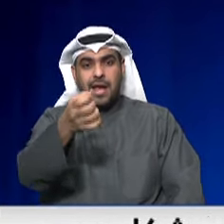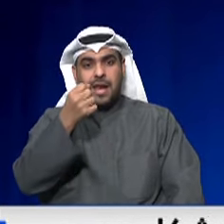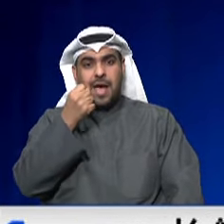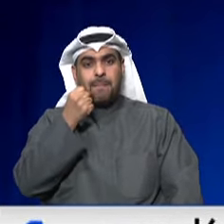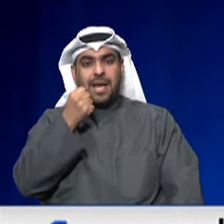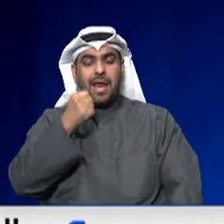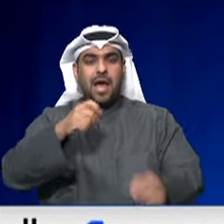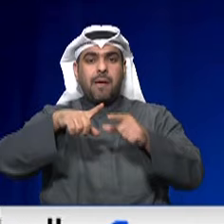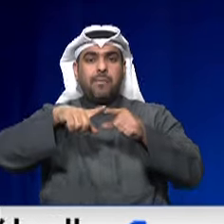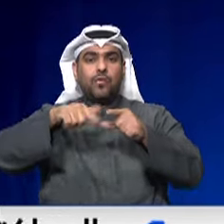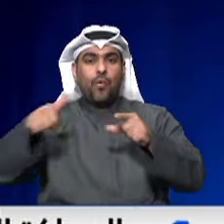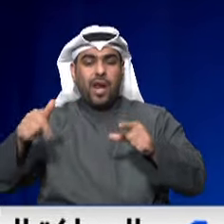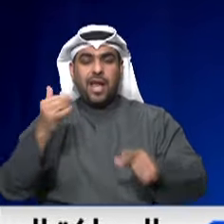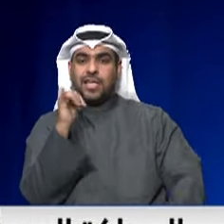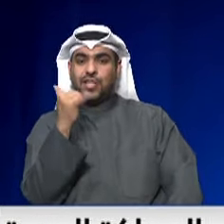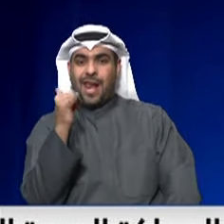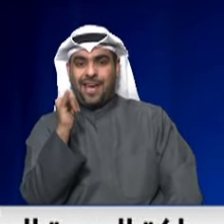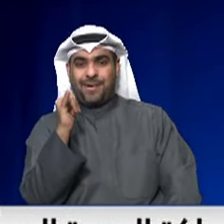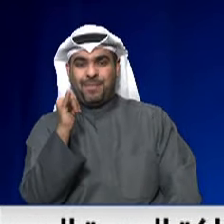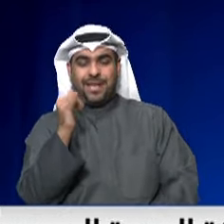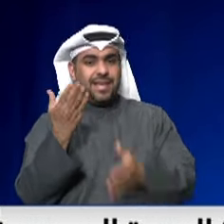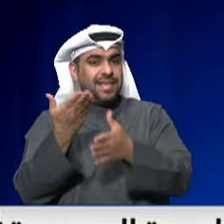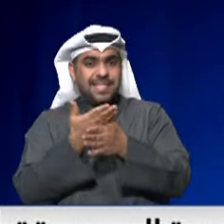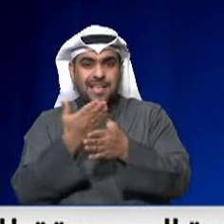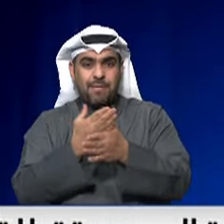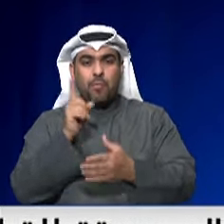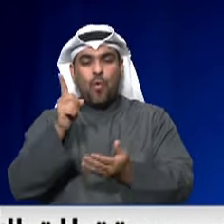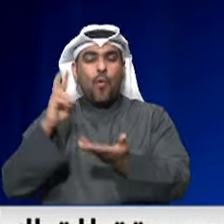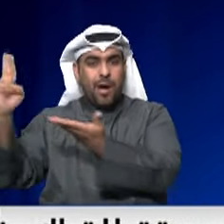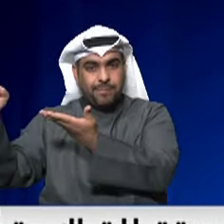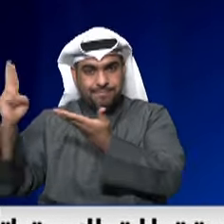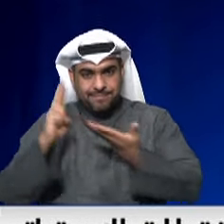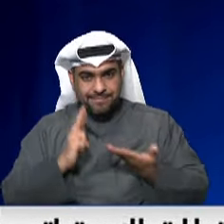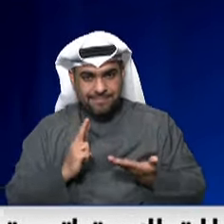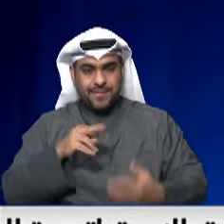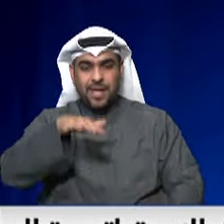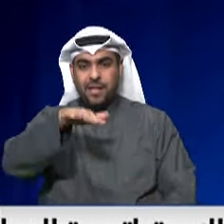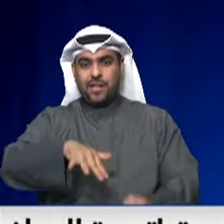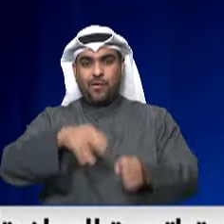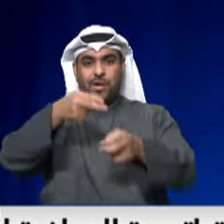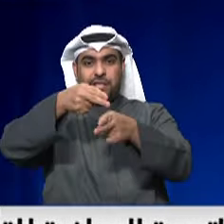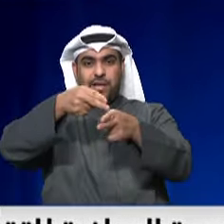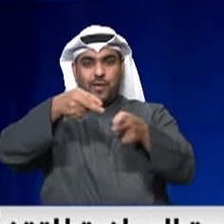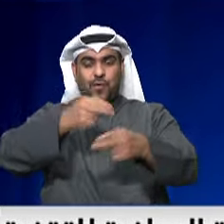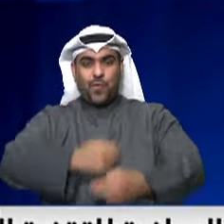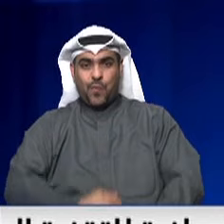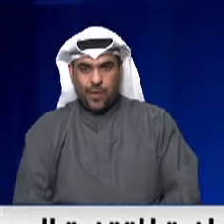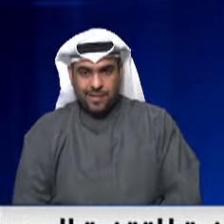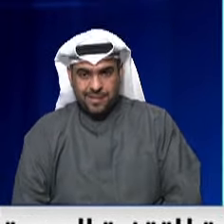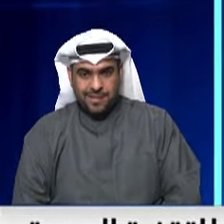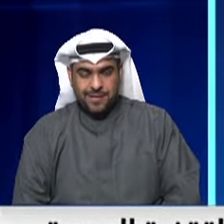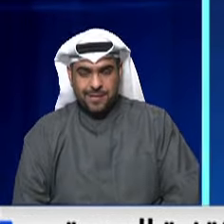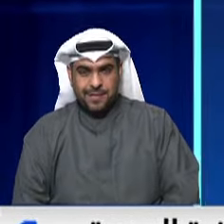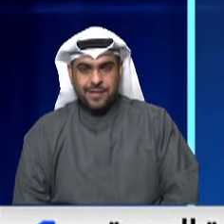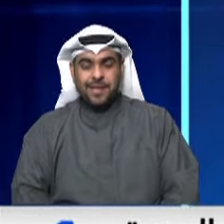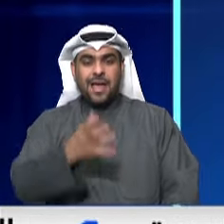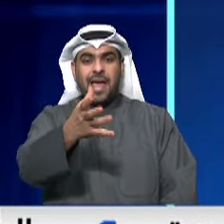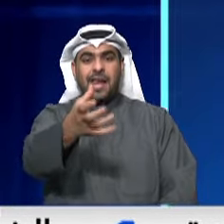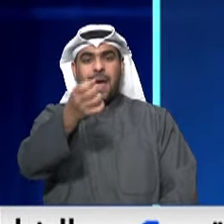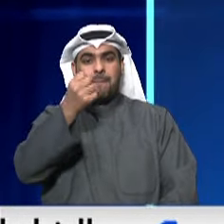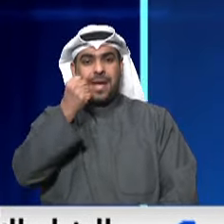البداوي بمناسبة زيارته للبلاد، حيث قدم الأمين العام خلال اللقاء التهنئة بمناسبة